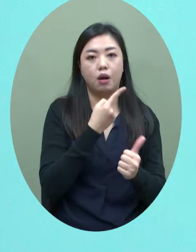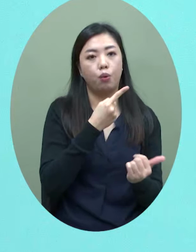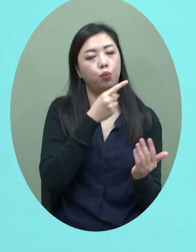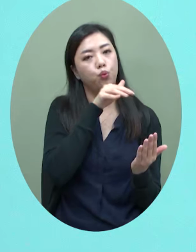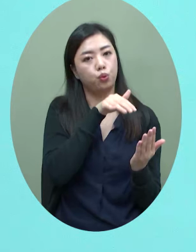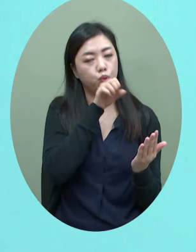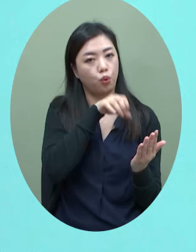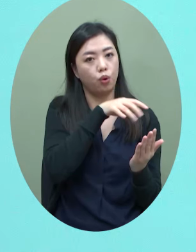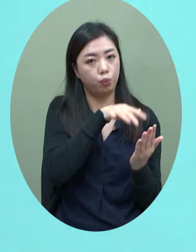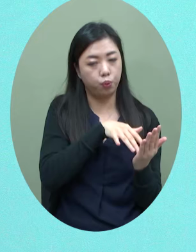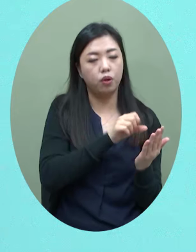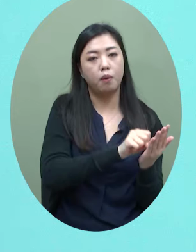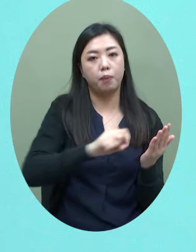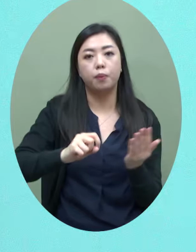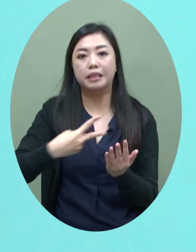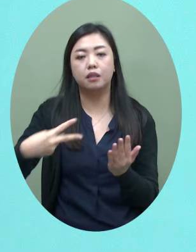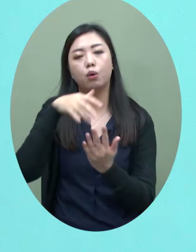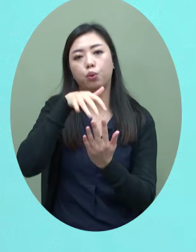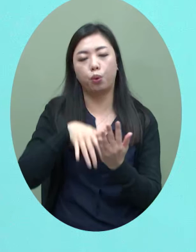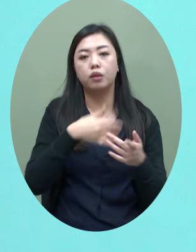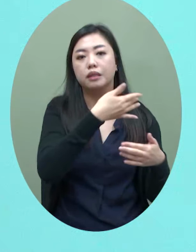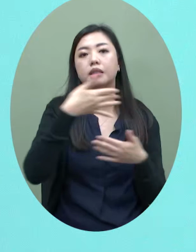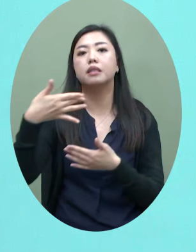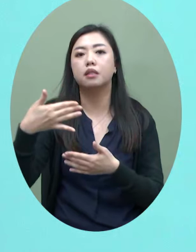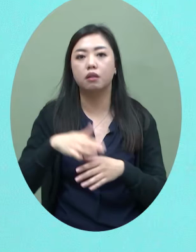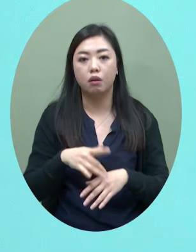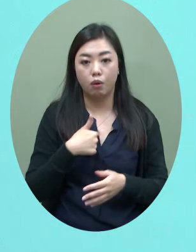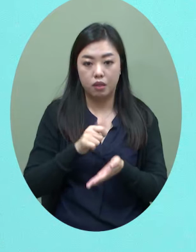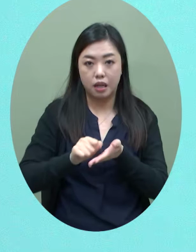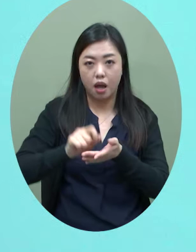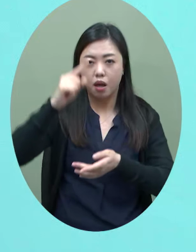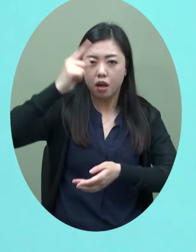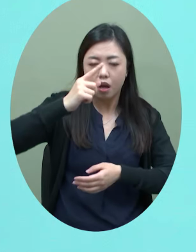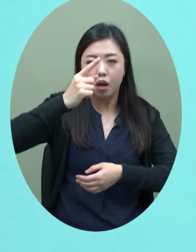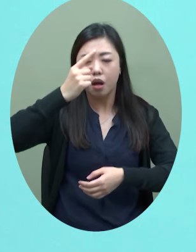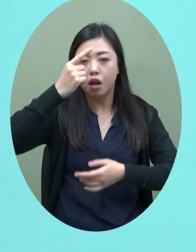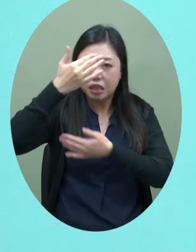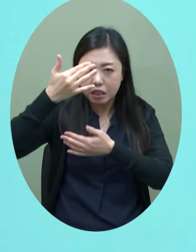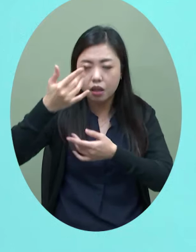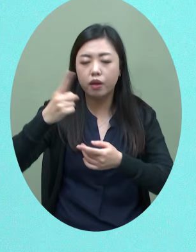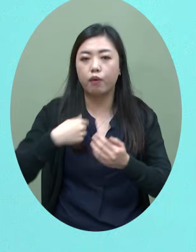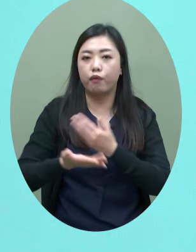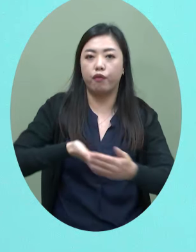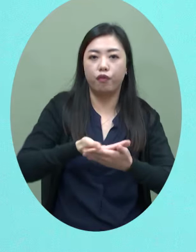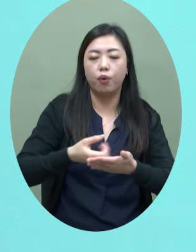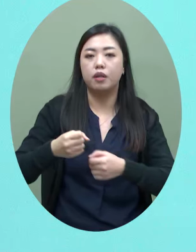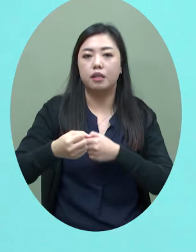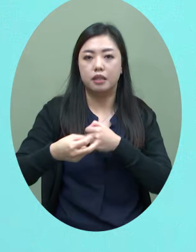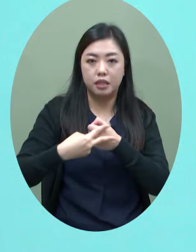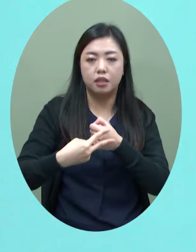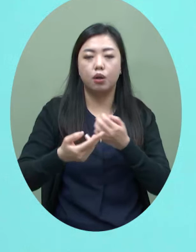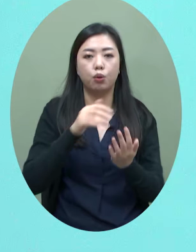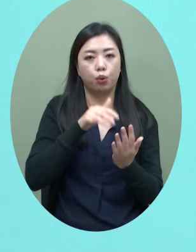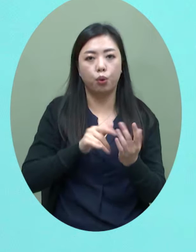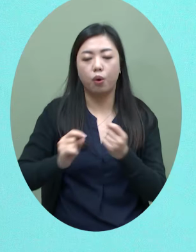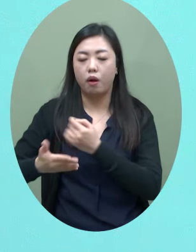係進入二讀嗰個日子，我哋係唔會寫喺邊一日咧，係需要恢復二讀同埋三讀通過，因為咁樣咧就